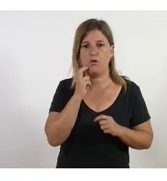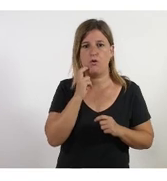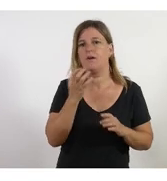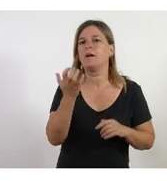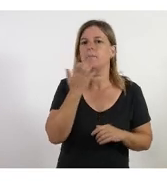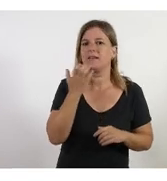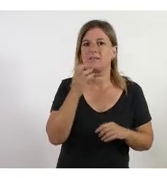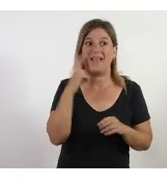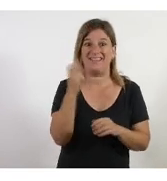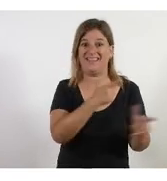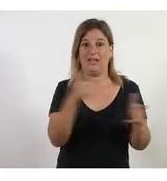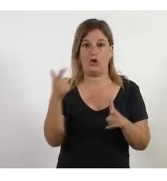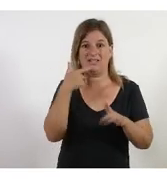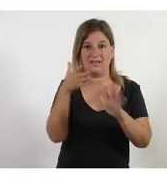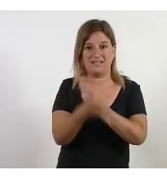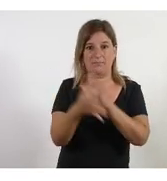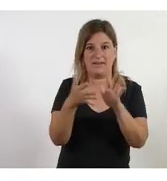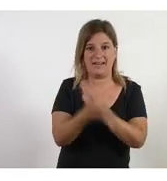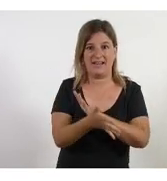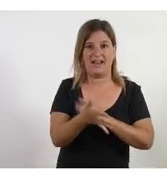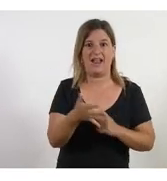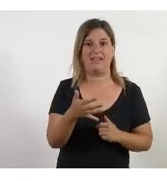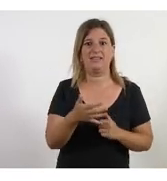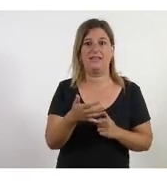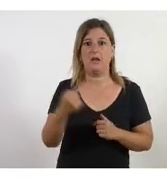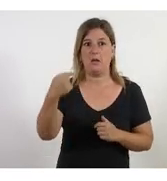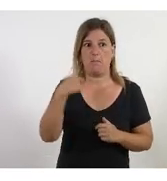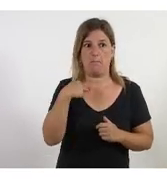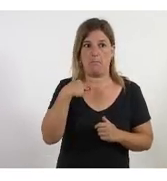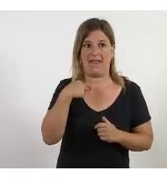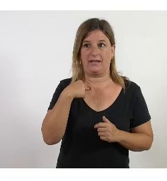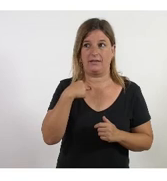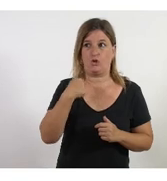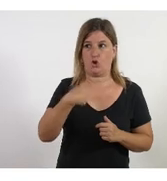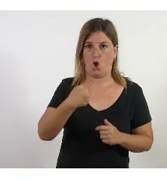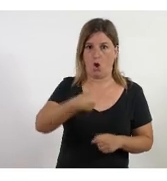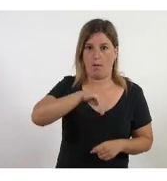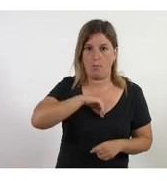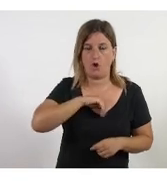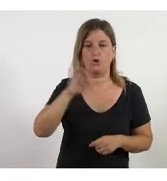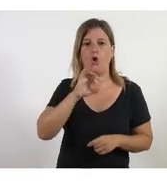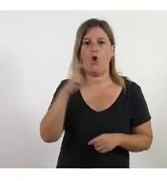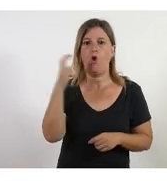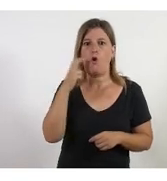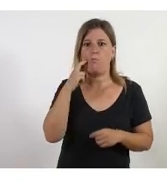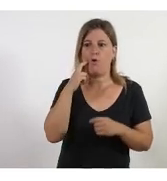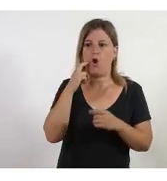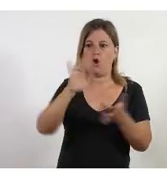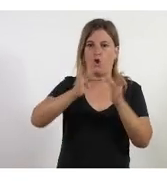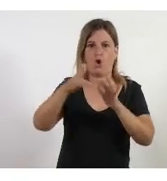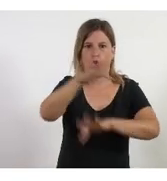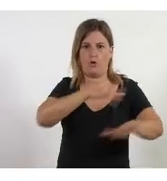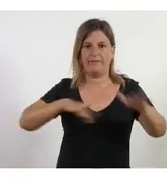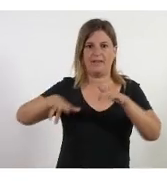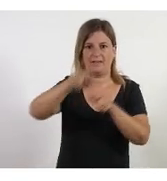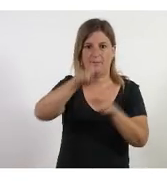del terrorisme, la por a perdre la pròpia vida, la por no, a bellugar-te en entorns on hi ha moltes persones, que sembla molt